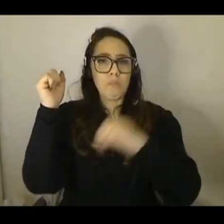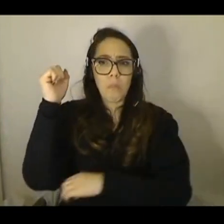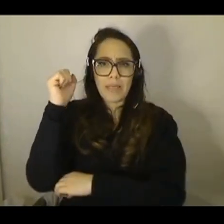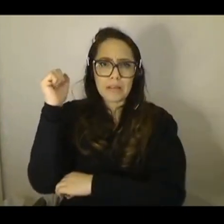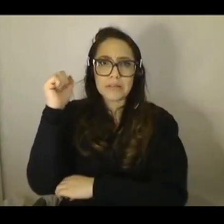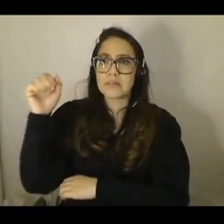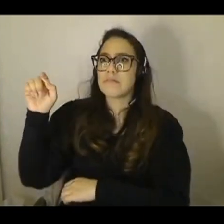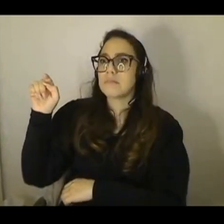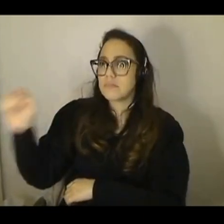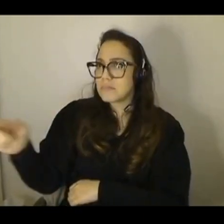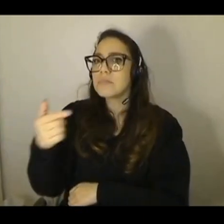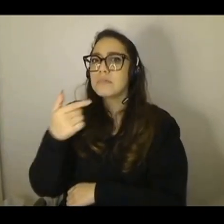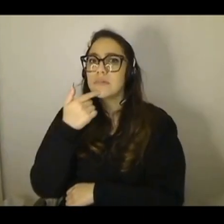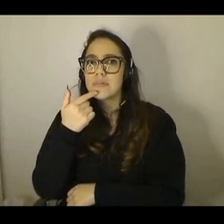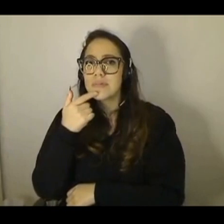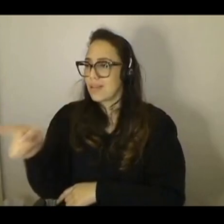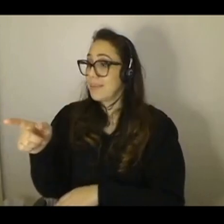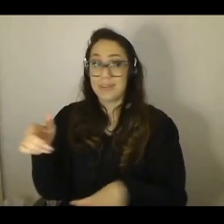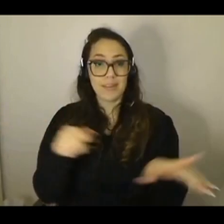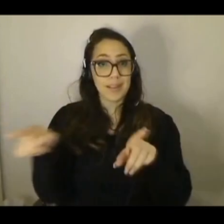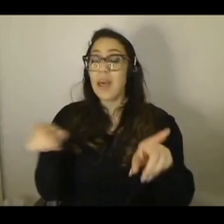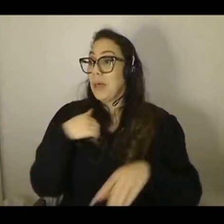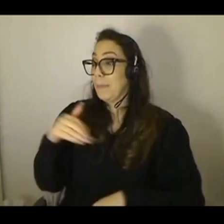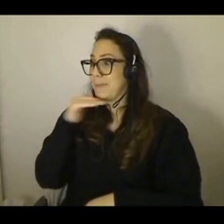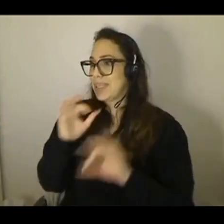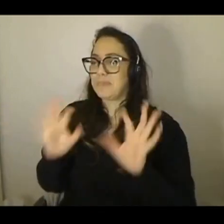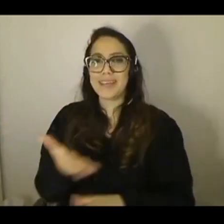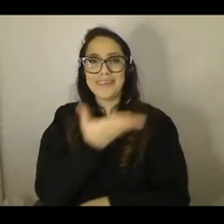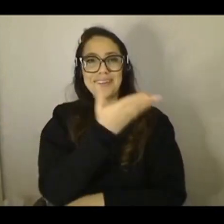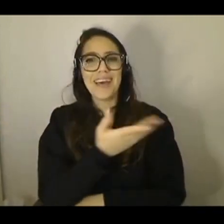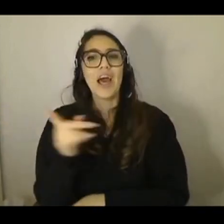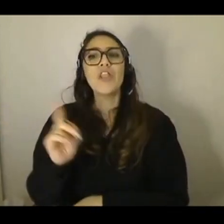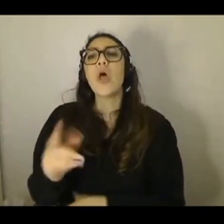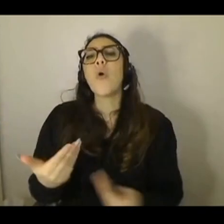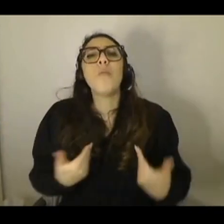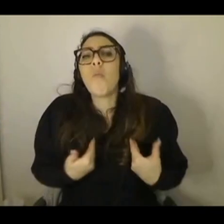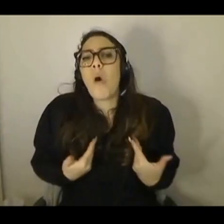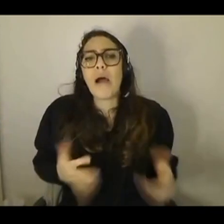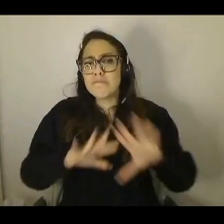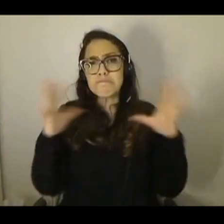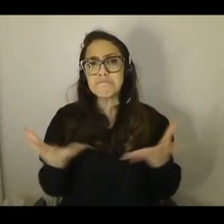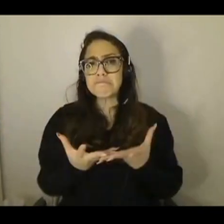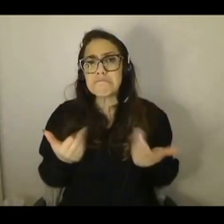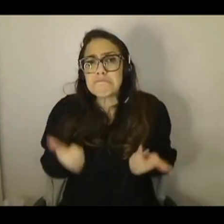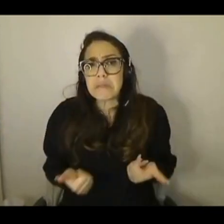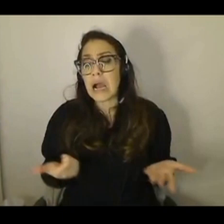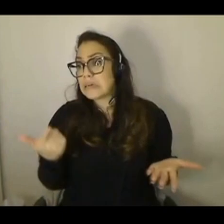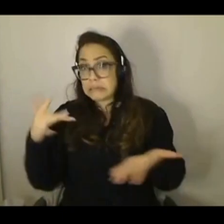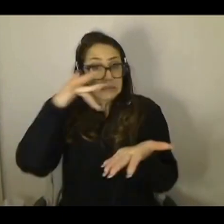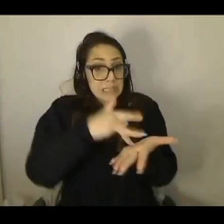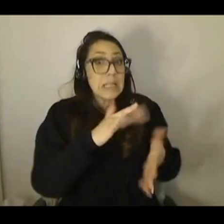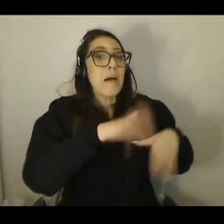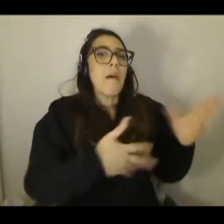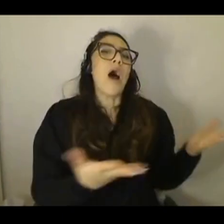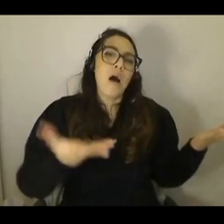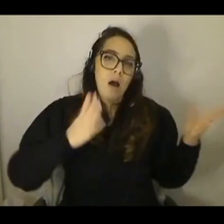Mais cet homme est pressé. Pour vous dire. Donc... Enfin pour moi, ça se passe bien. Aujourd'hui même, maintenant que le site fonctionne, ça va. Hein. Et il faut savoir